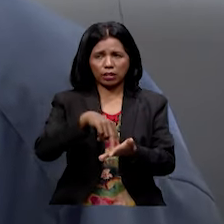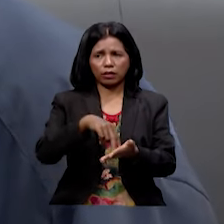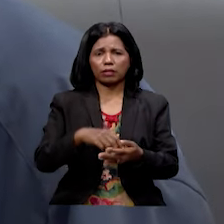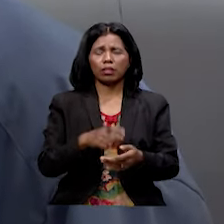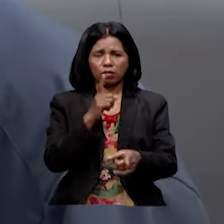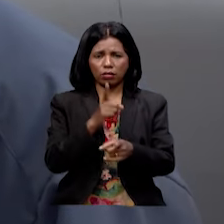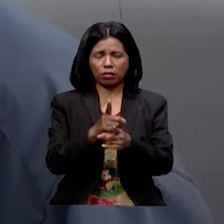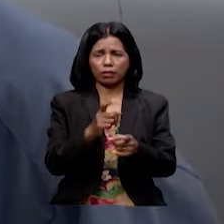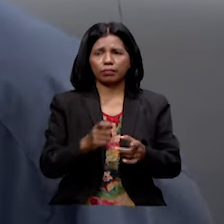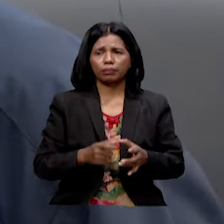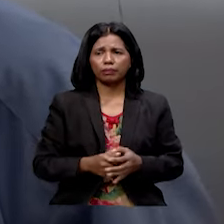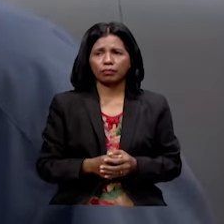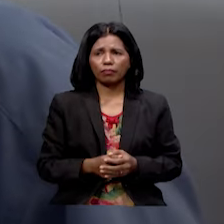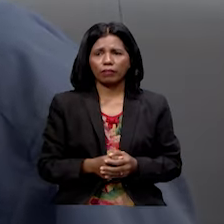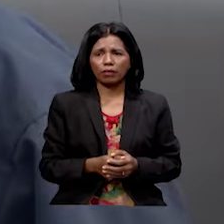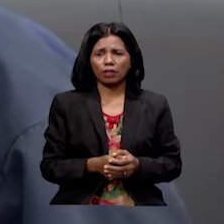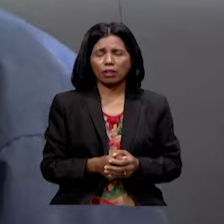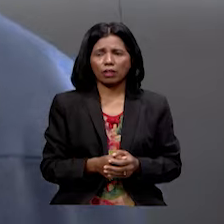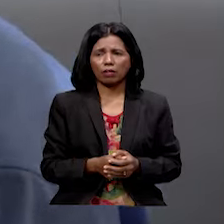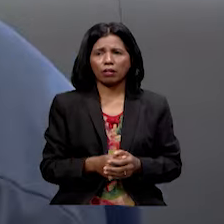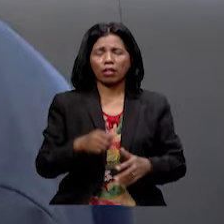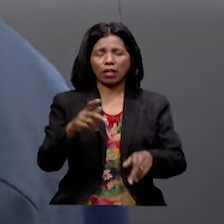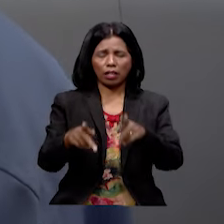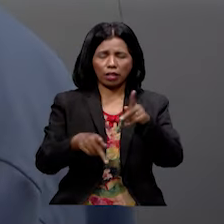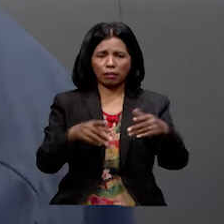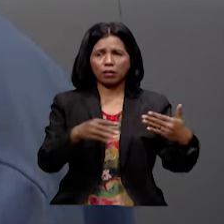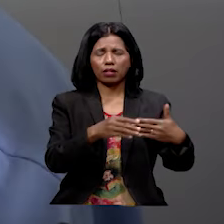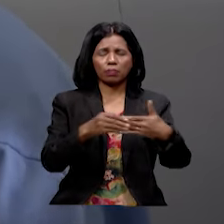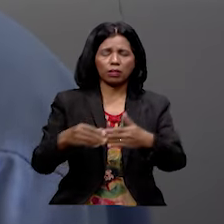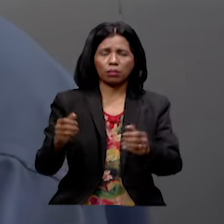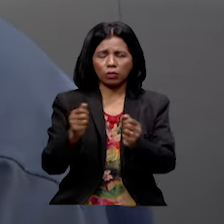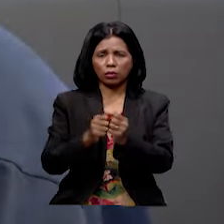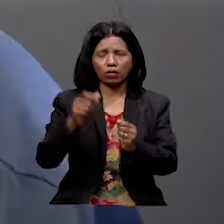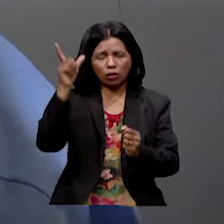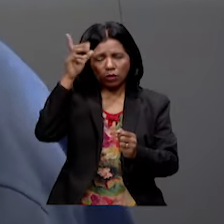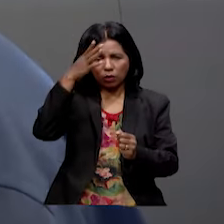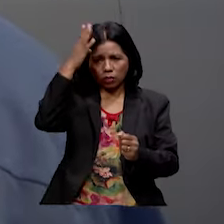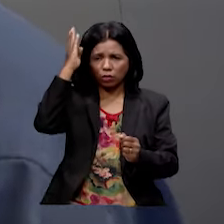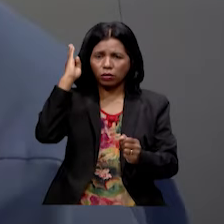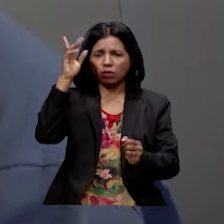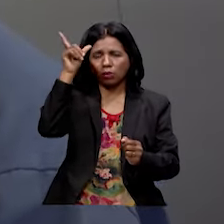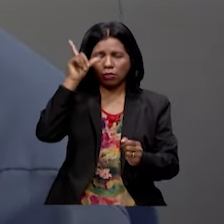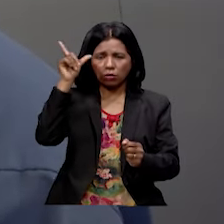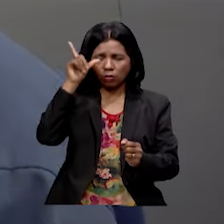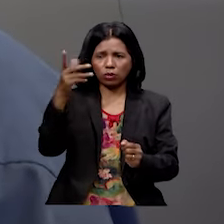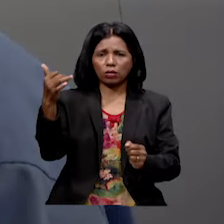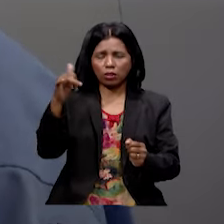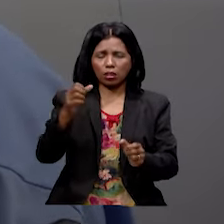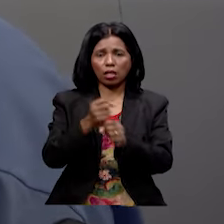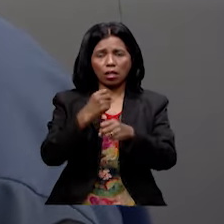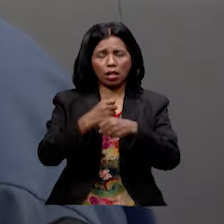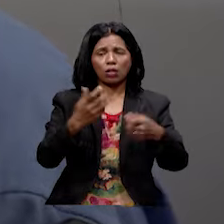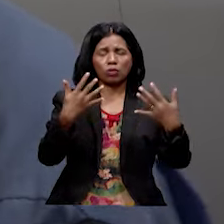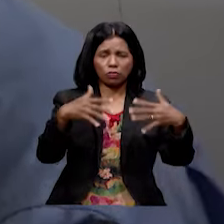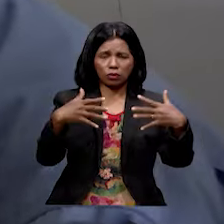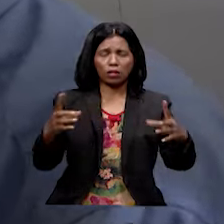laos fundador mak iya liga saung ho senior luolo mak sire mak halu fundu ni hudu hau ni